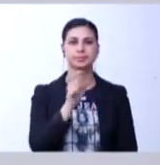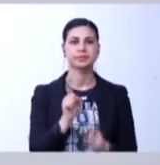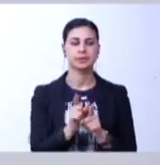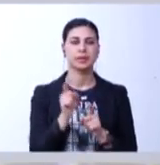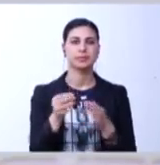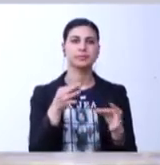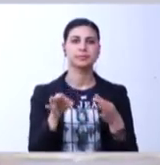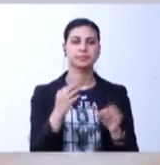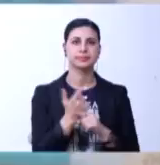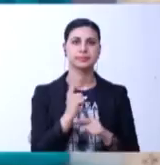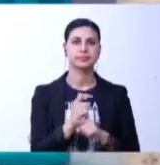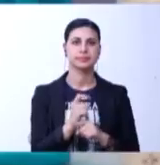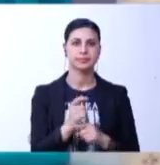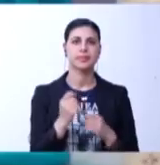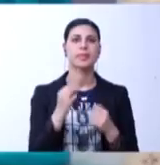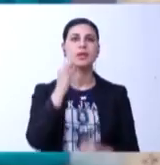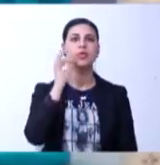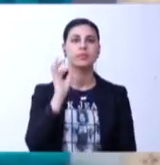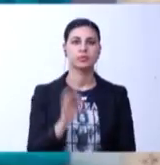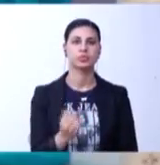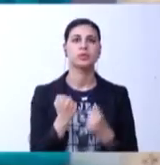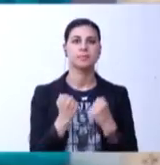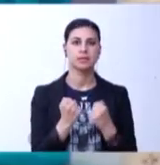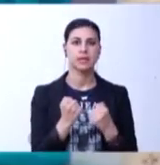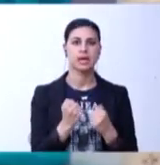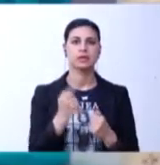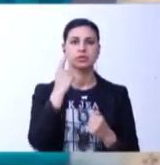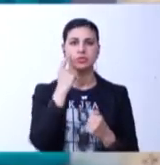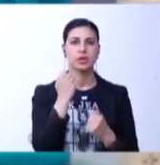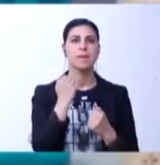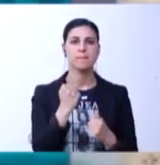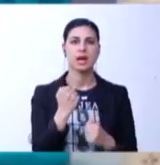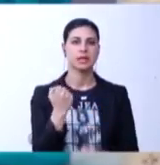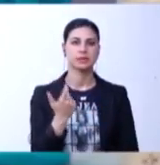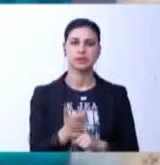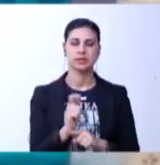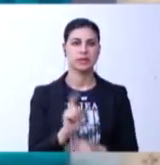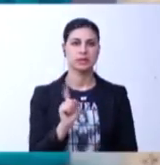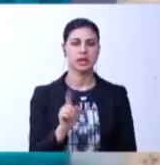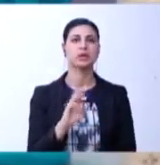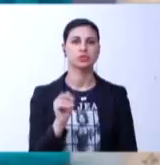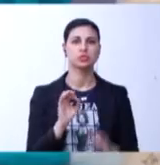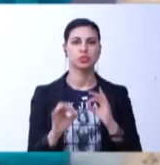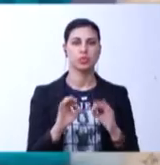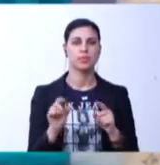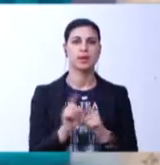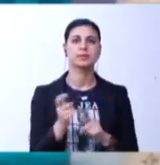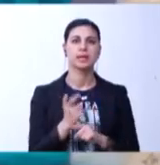ის არის ძალიან კომფორტული, მდგრადი, არ არის ძალიან მყარი და ძალიან